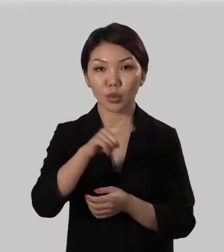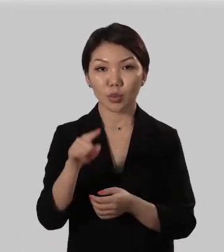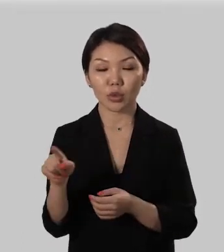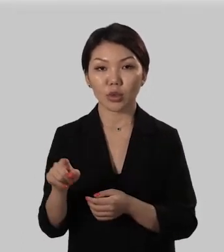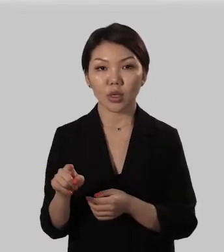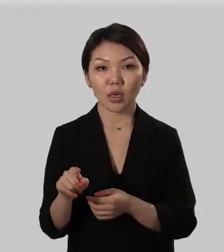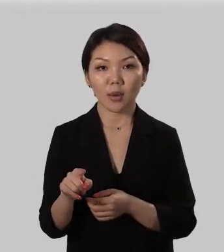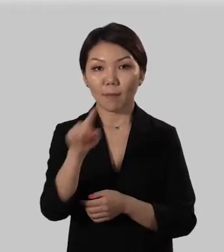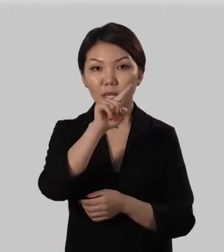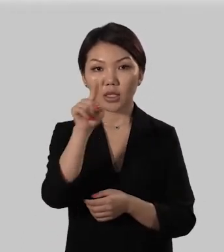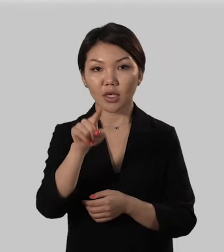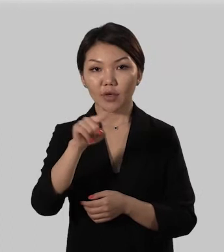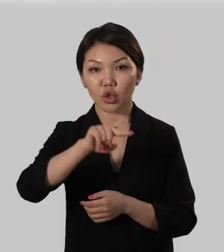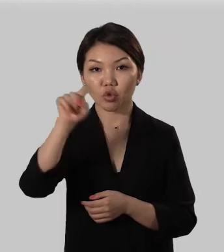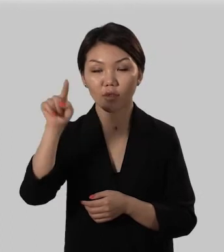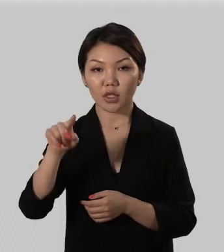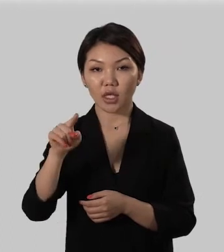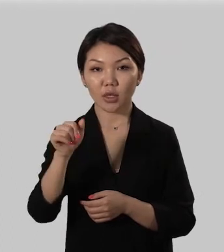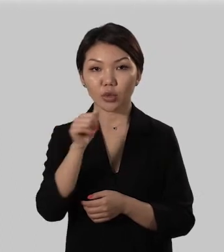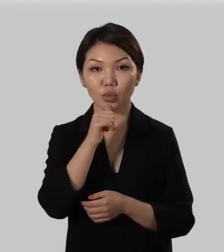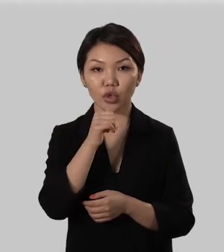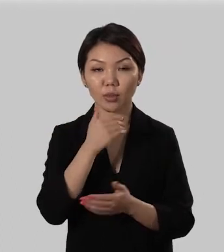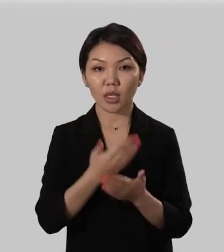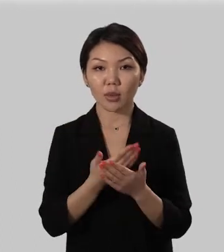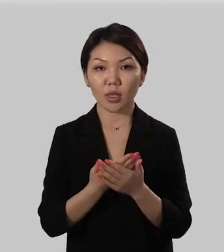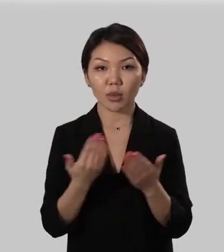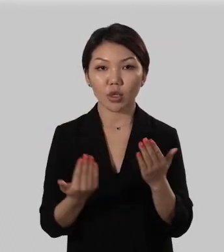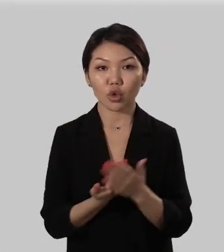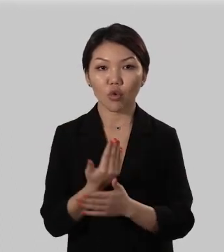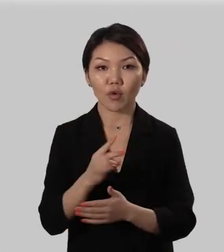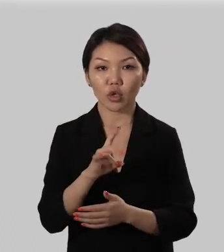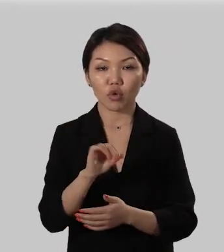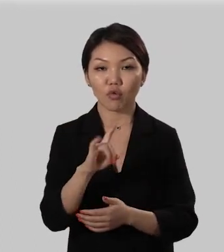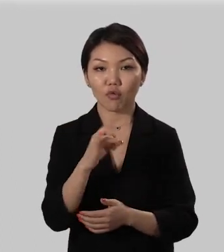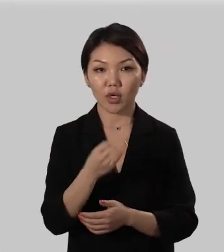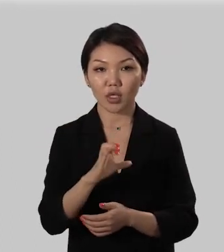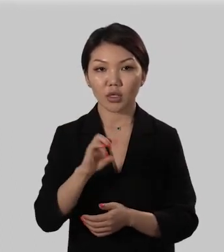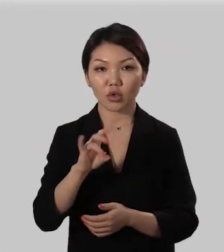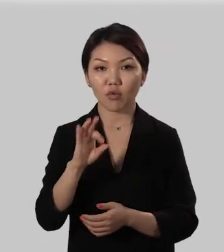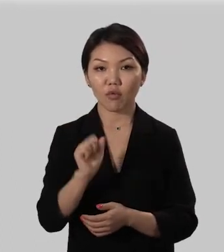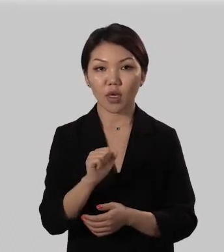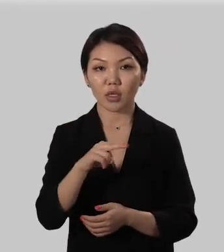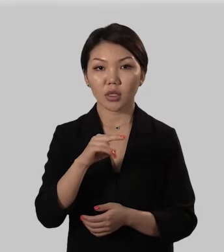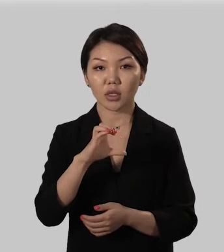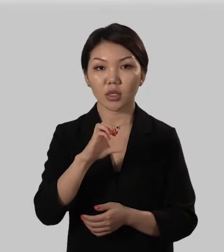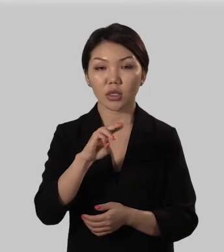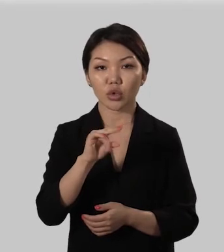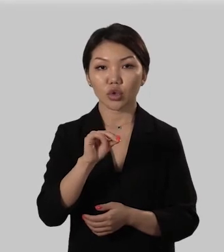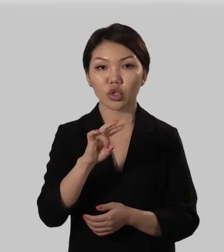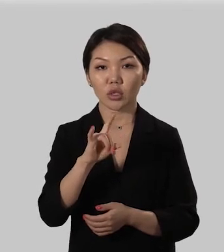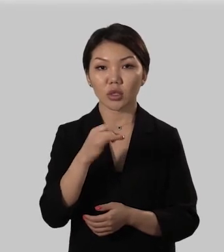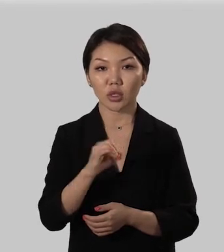приставочных суффиксальный способом например новый снова строчный построчно